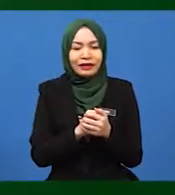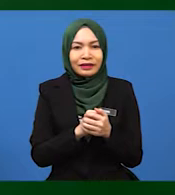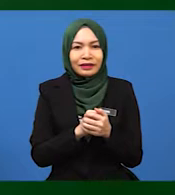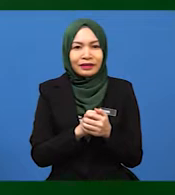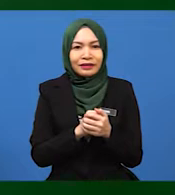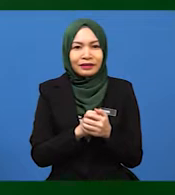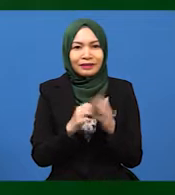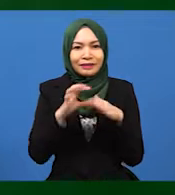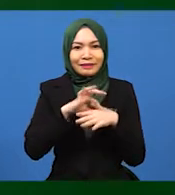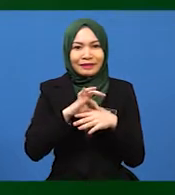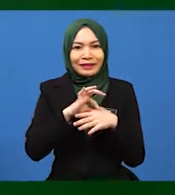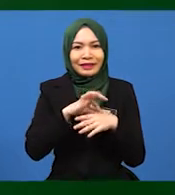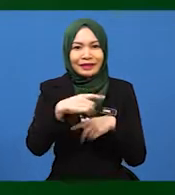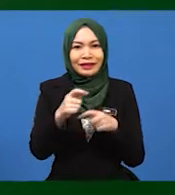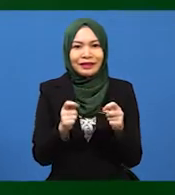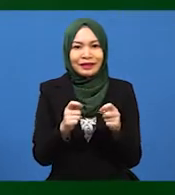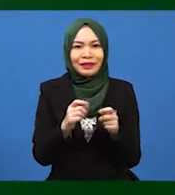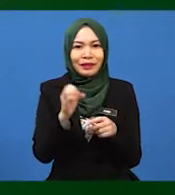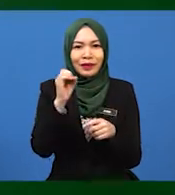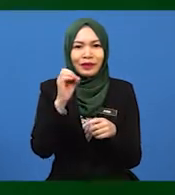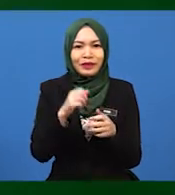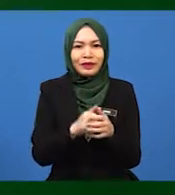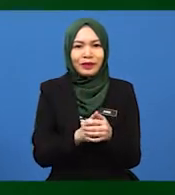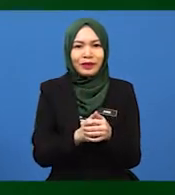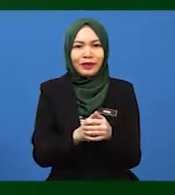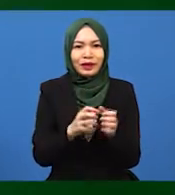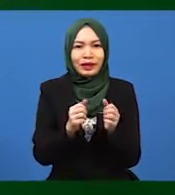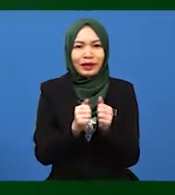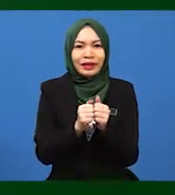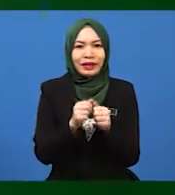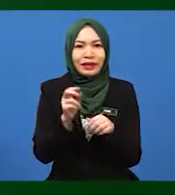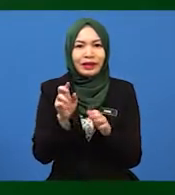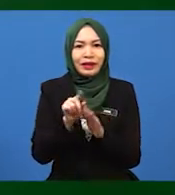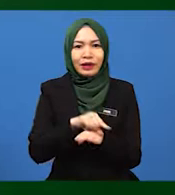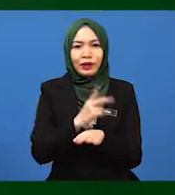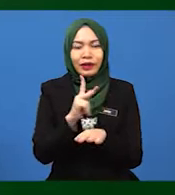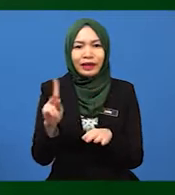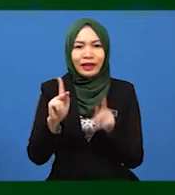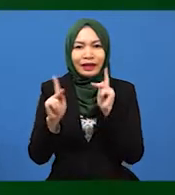Isikan tempat kosong dengan menggunakan kata perintah yang betul.